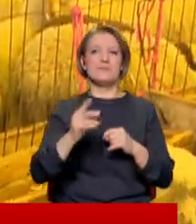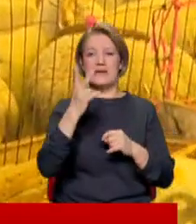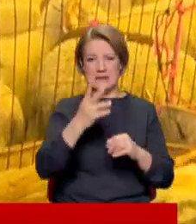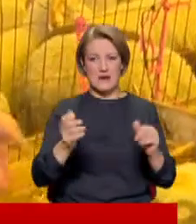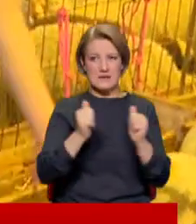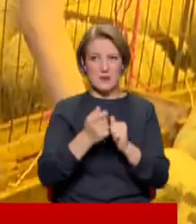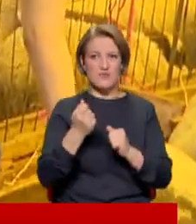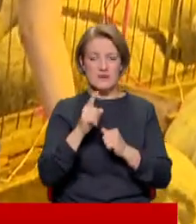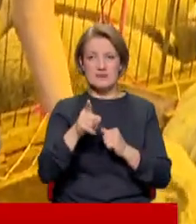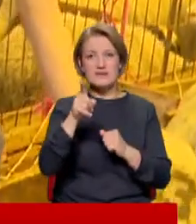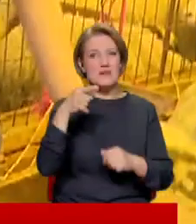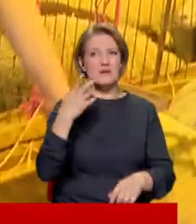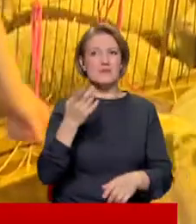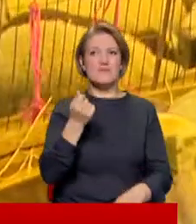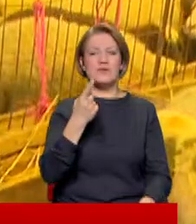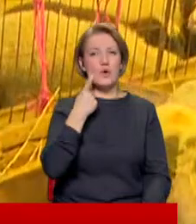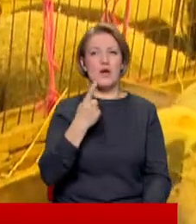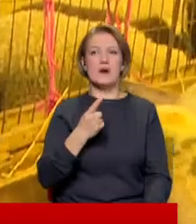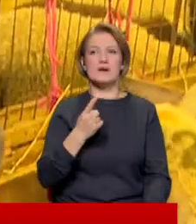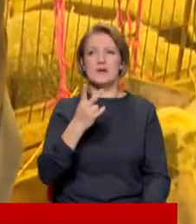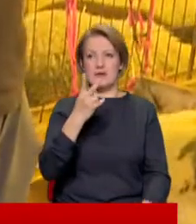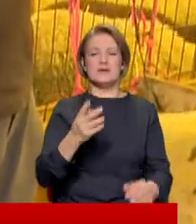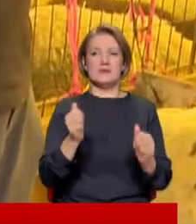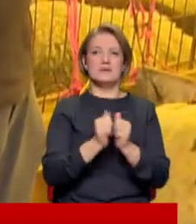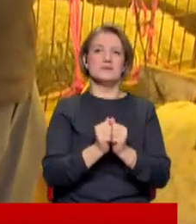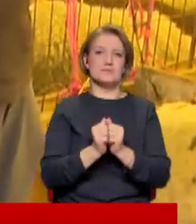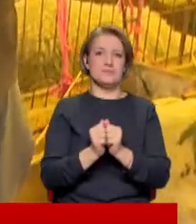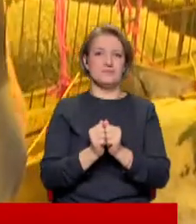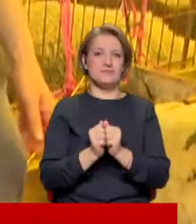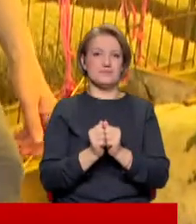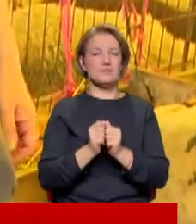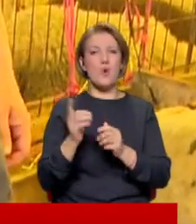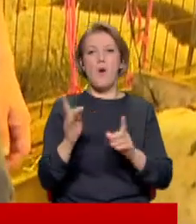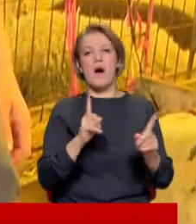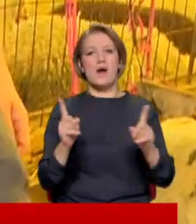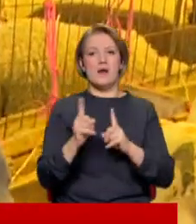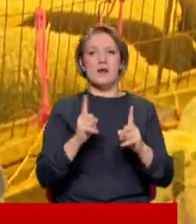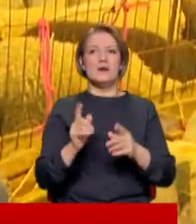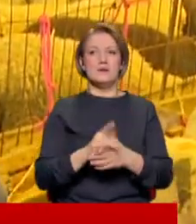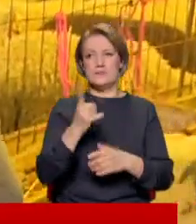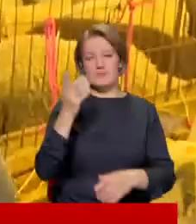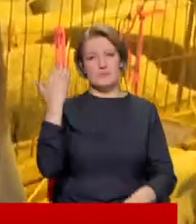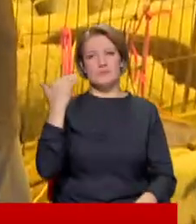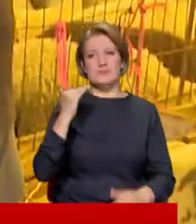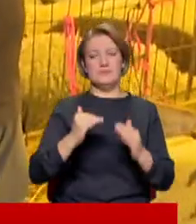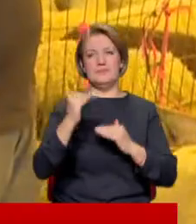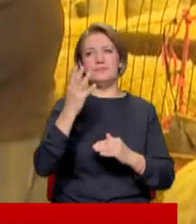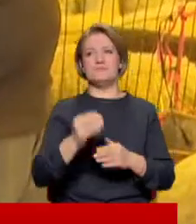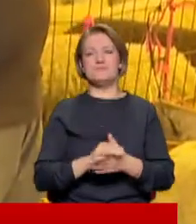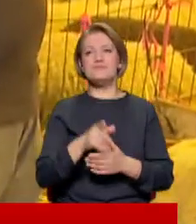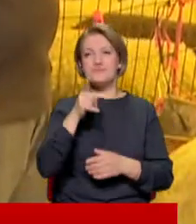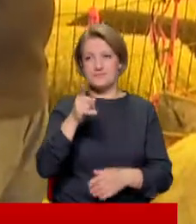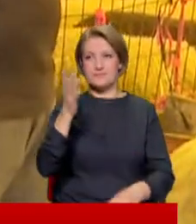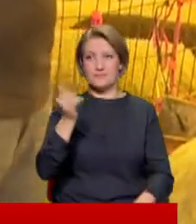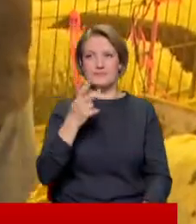katına çıktı fiyatlar. Sizde nasıldı? 2 katını o aralarda verdik. Geçen de oldu. Geçen de. Siz